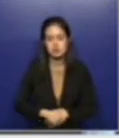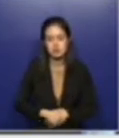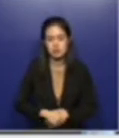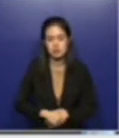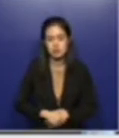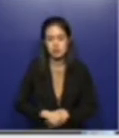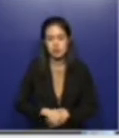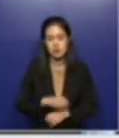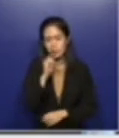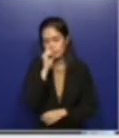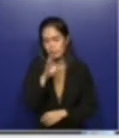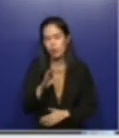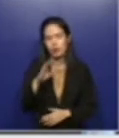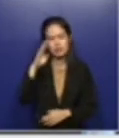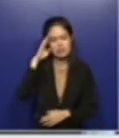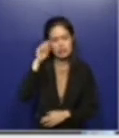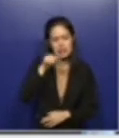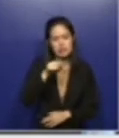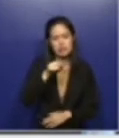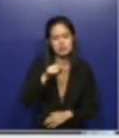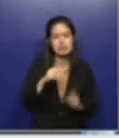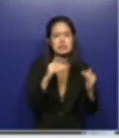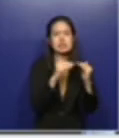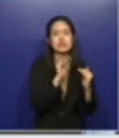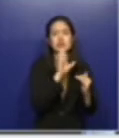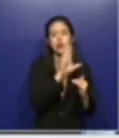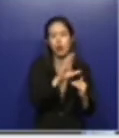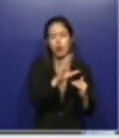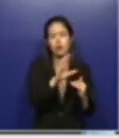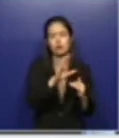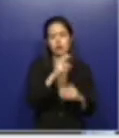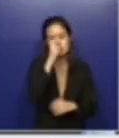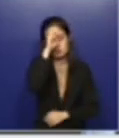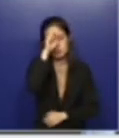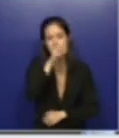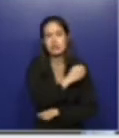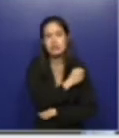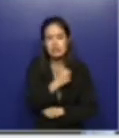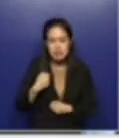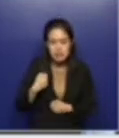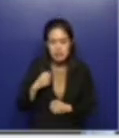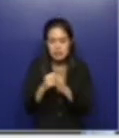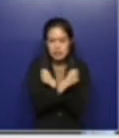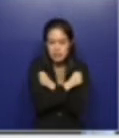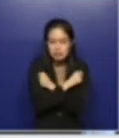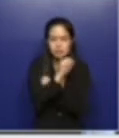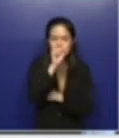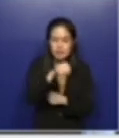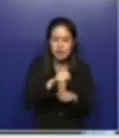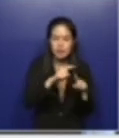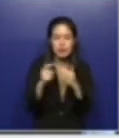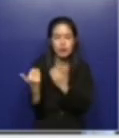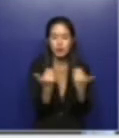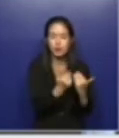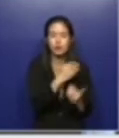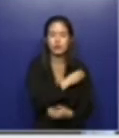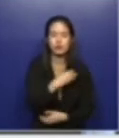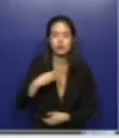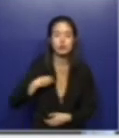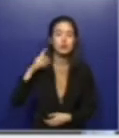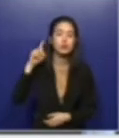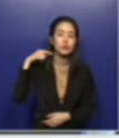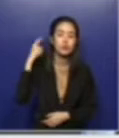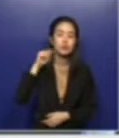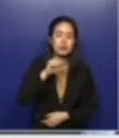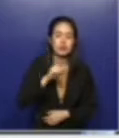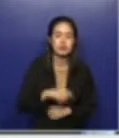ทหารอียิปต์อ้างว่าเขาเป็นทูตลูกทูตต้องให้สิทธิพิเศษกรณีลูกท่านทูต